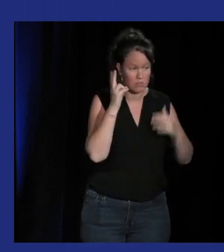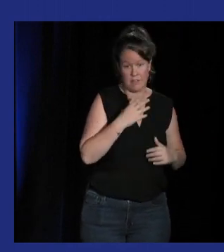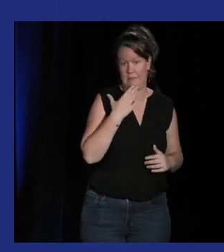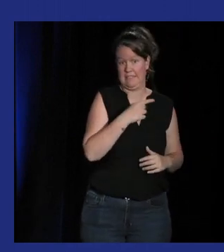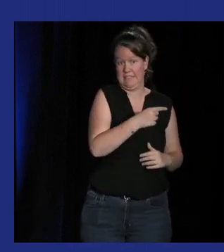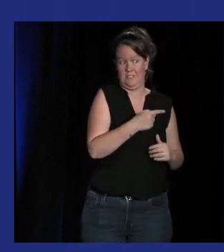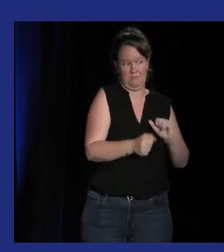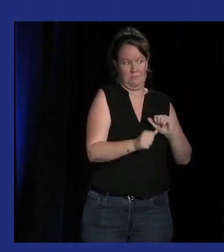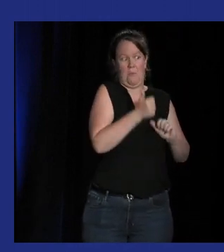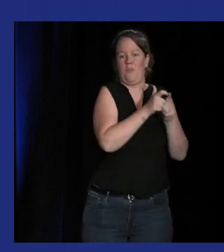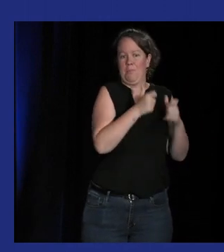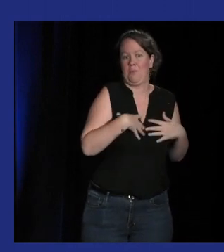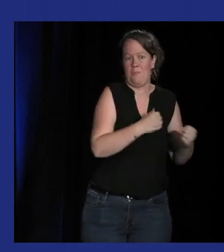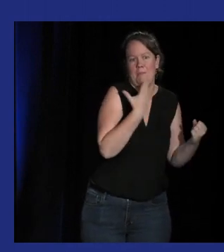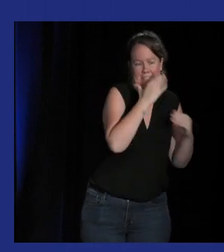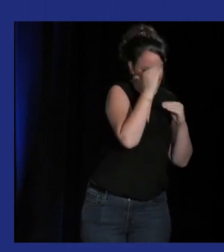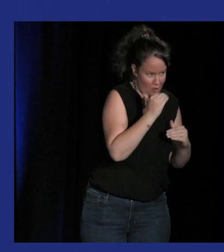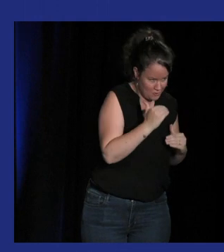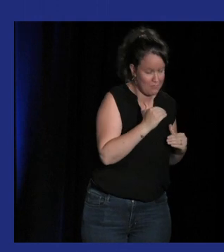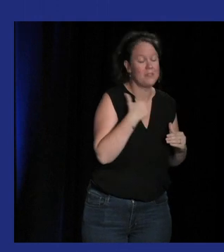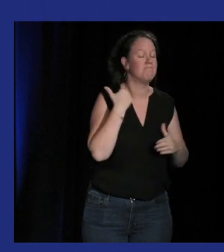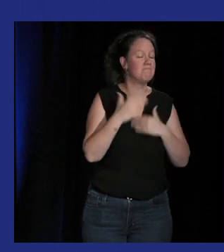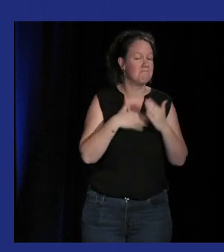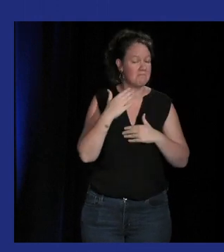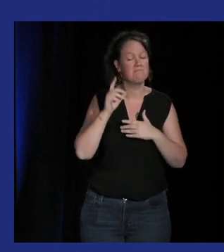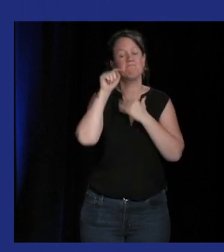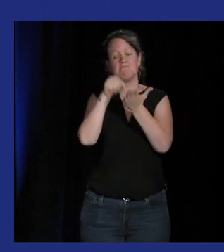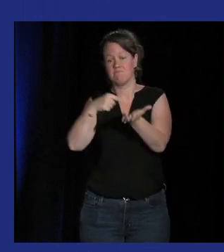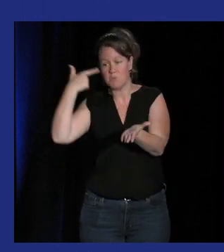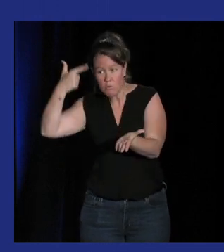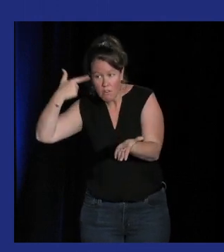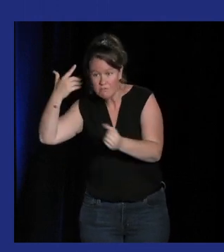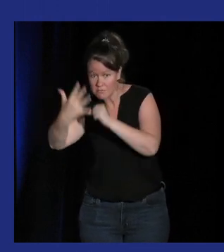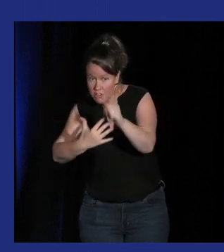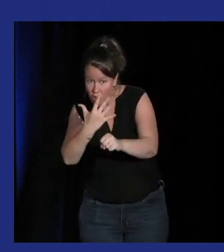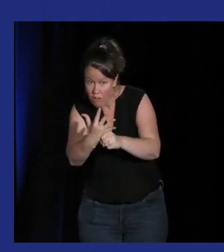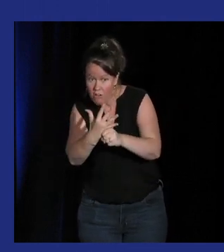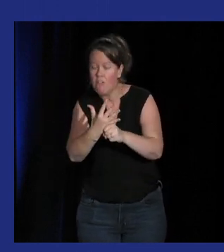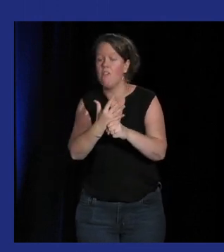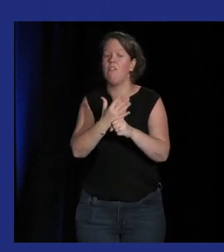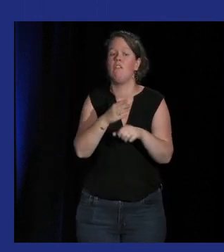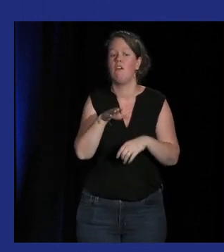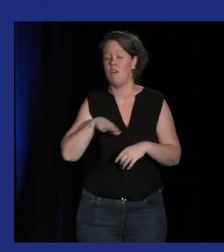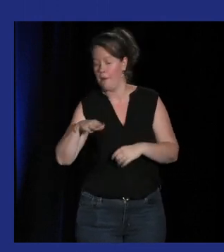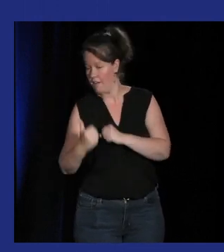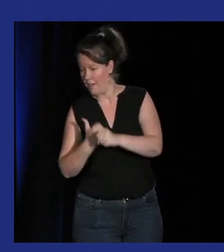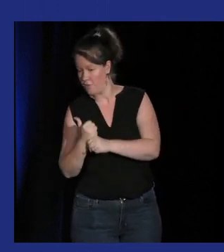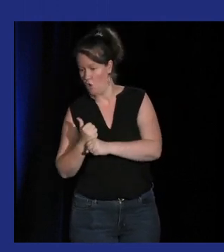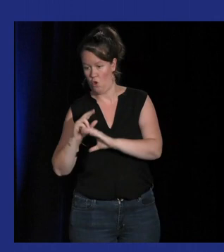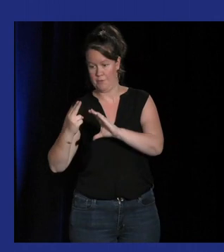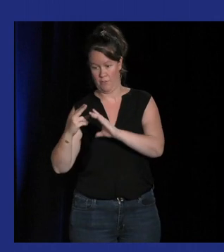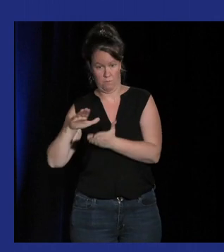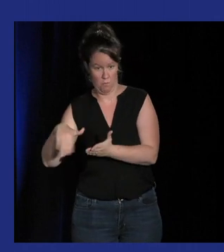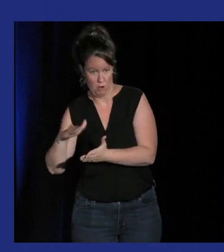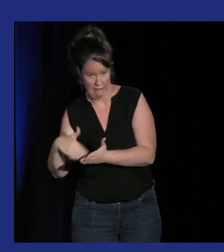et après je suis parti chez rockstady à Londres pendant 5 ans là j'ai fait donc j'ai fait une petite année Ubisoft Montpellier là je viens juste de passer